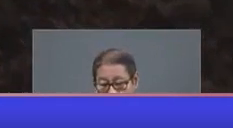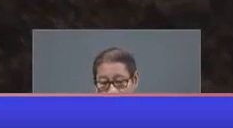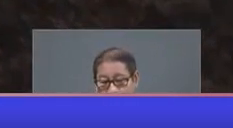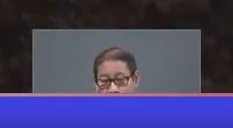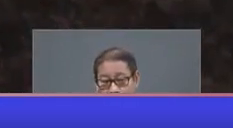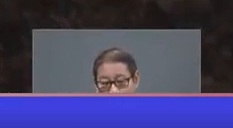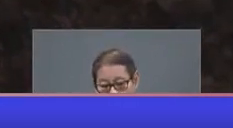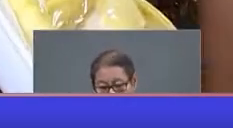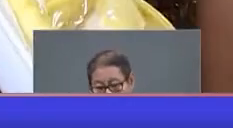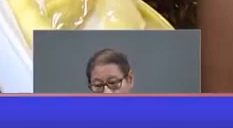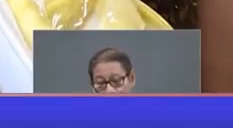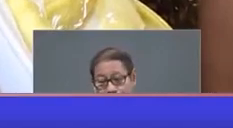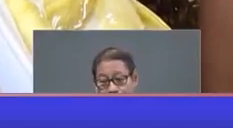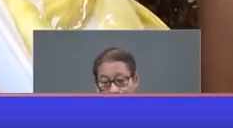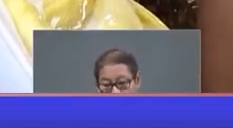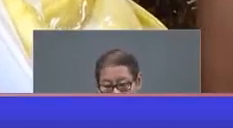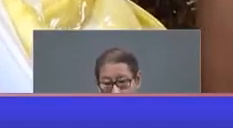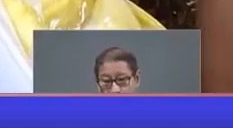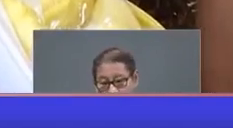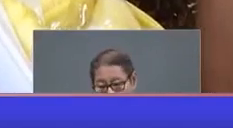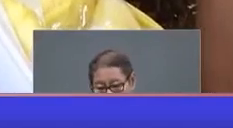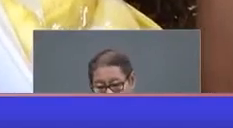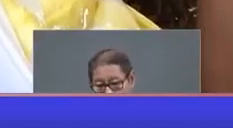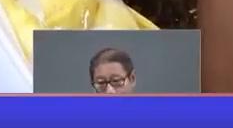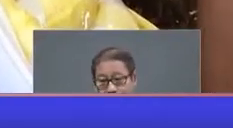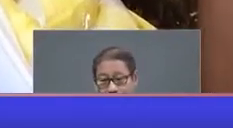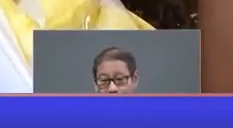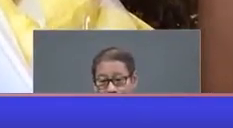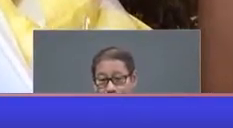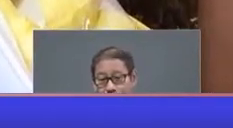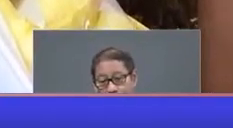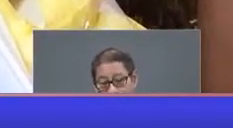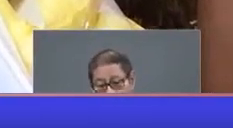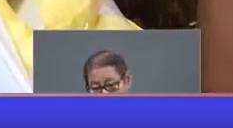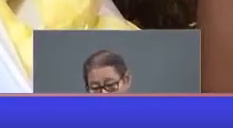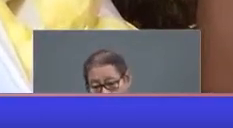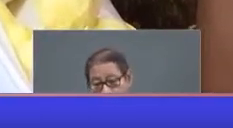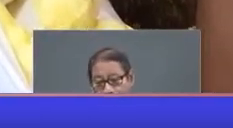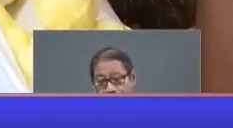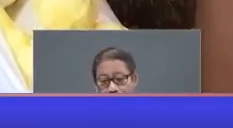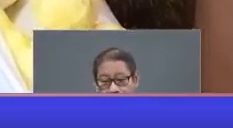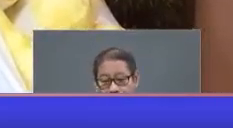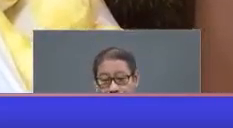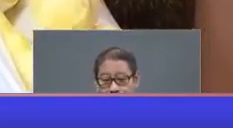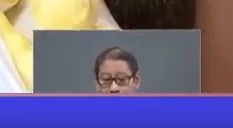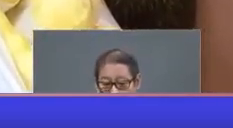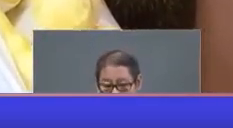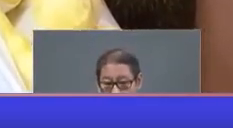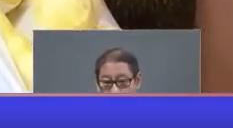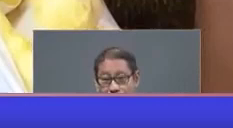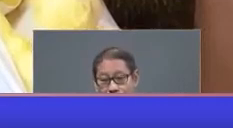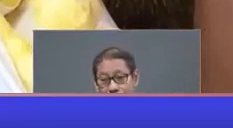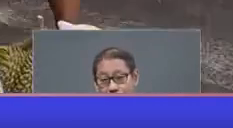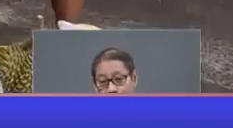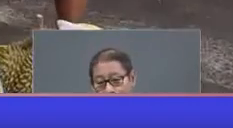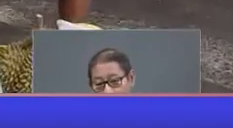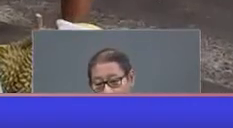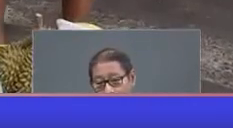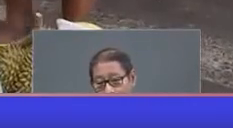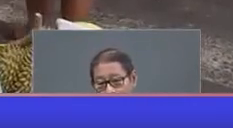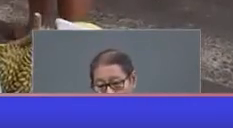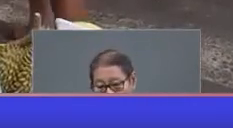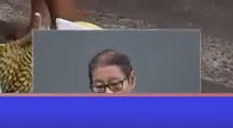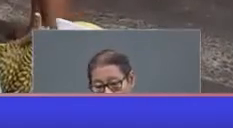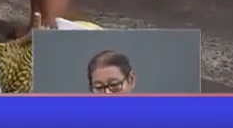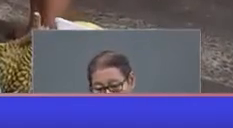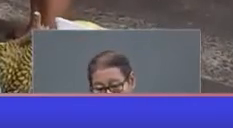คะเกรดตกไซส์ส่งออกนะราคาอยู่ที่ 120บาทเฉลี่ยนะคะ 120บาทต่อกิกัถ้าเป็นทุเรียนตก